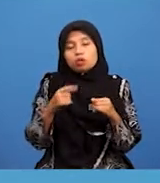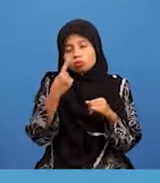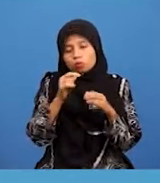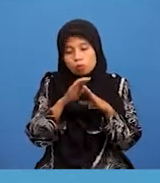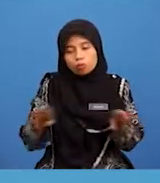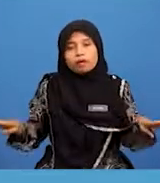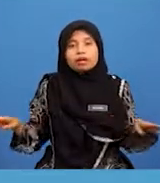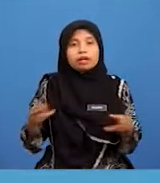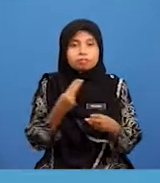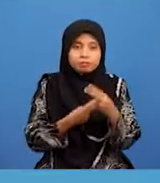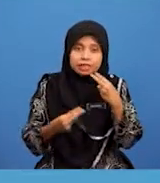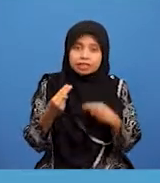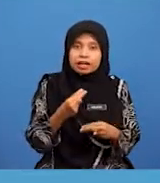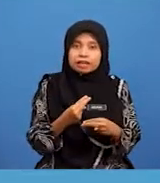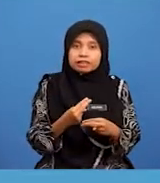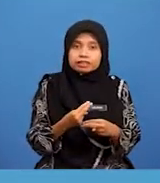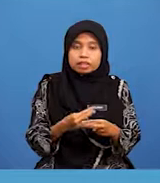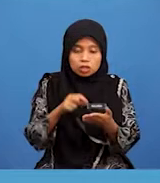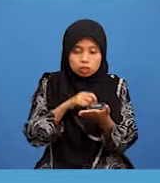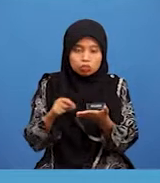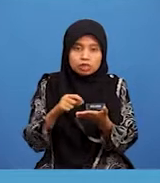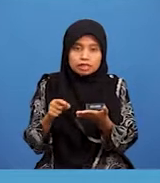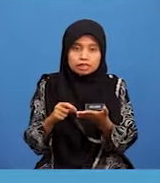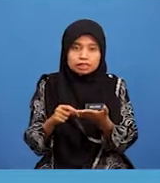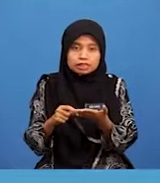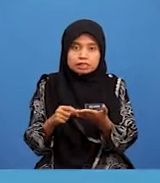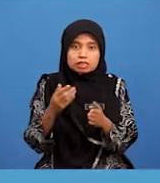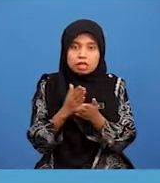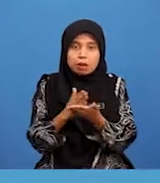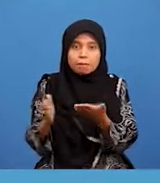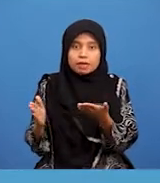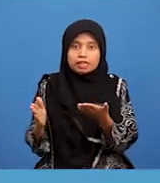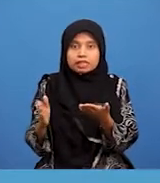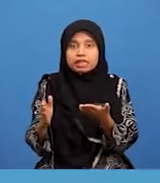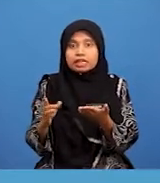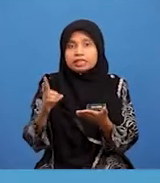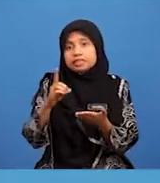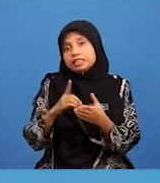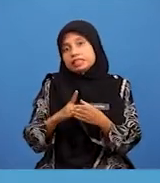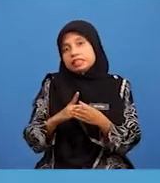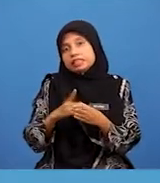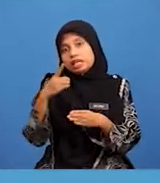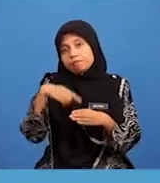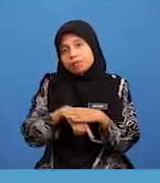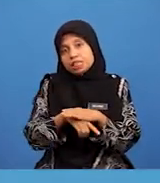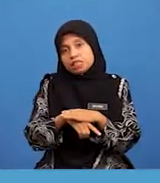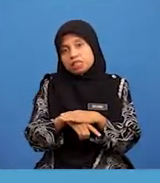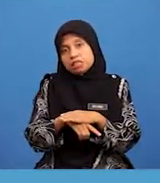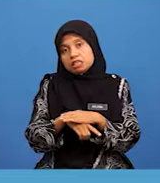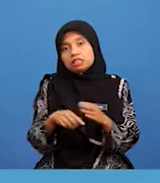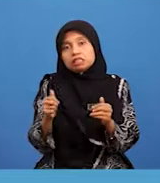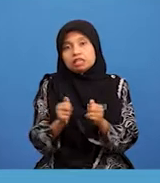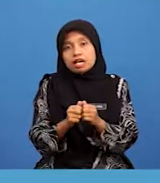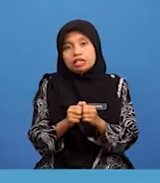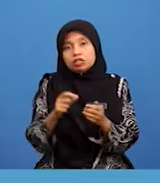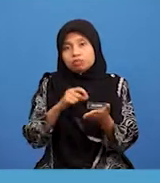perniagaan. Catatan perekodan tersebut adalah di bahagian debit akaun bank akan direkod dengan